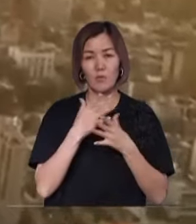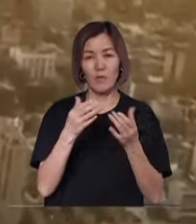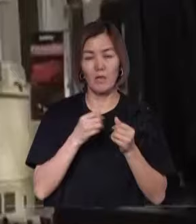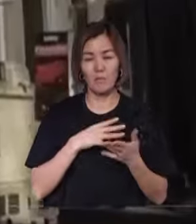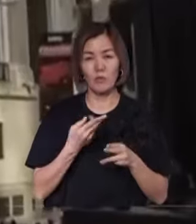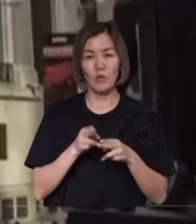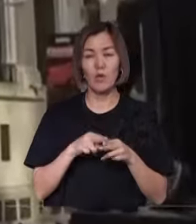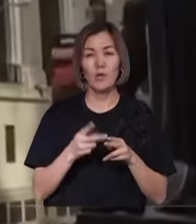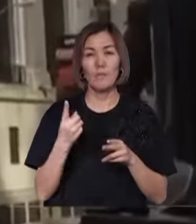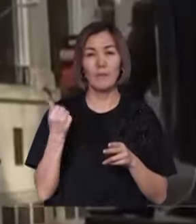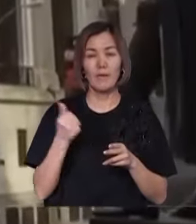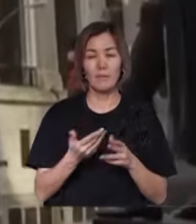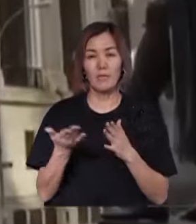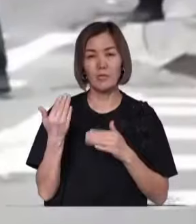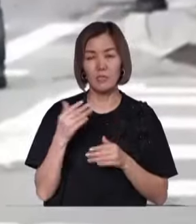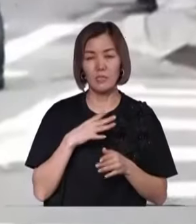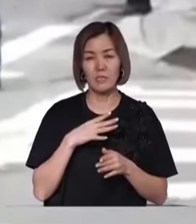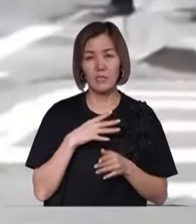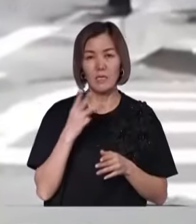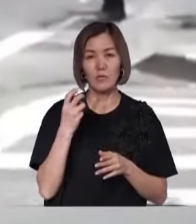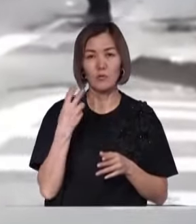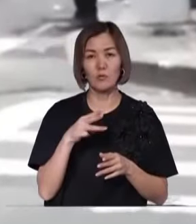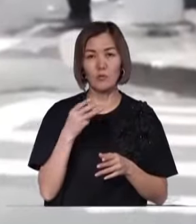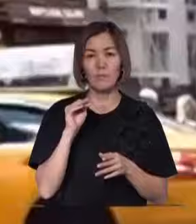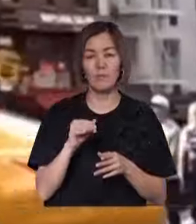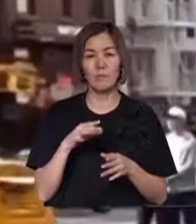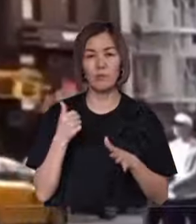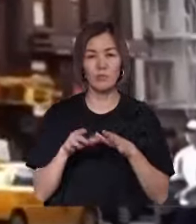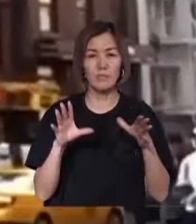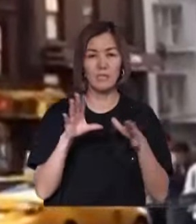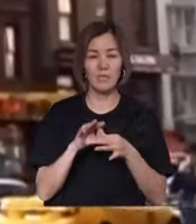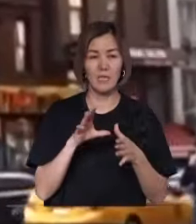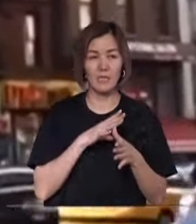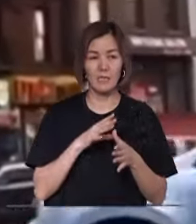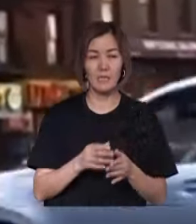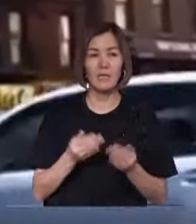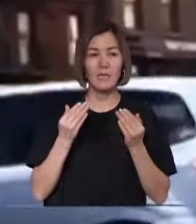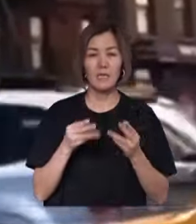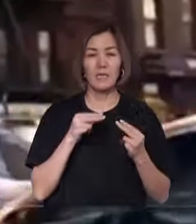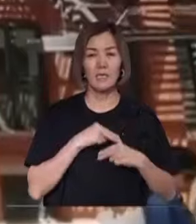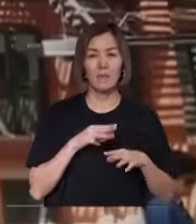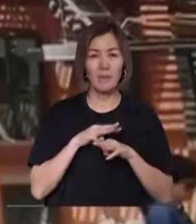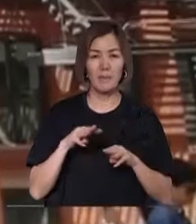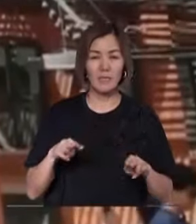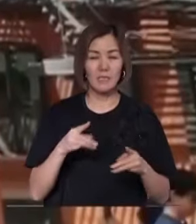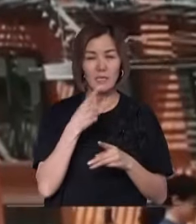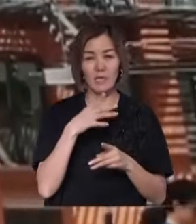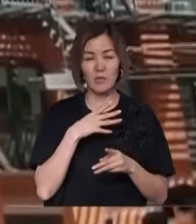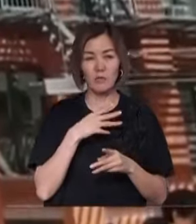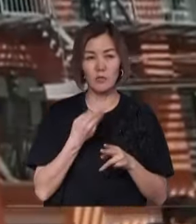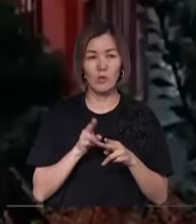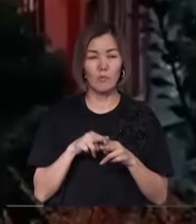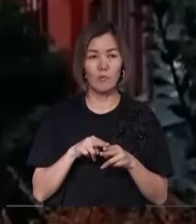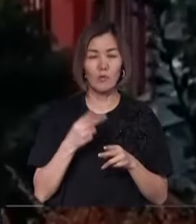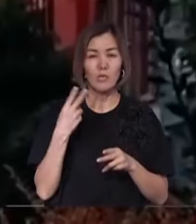отыр. Өткен бір аптаның ішінде ғана 231 мың адам жұмыссыз ретінде тіркелген екен. Еңбек министрлігінің хабарлауынша, бұл